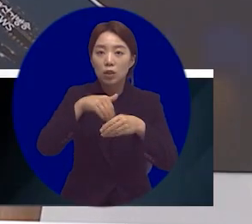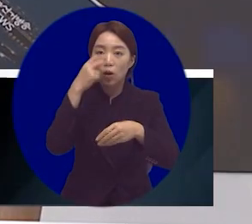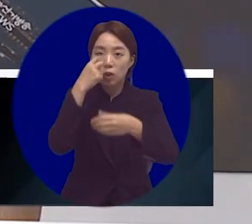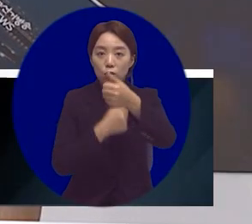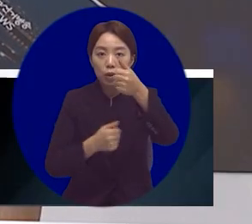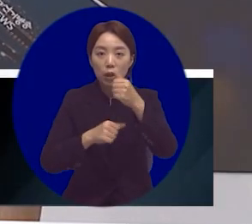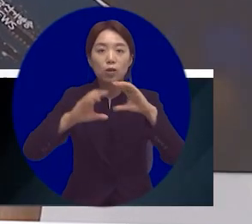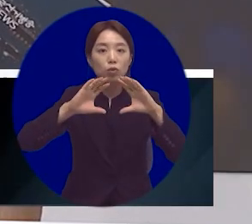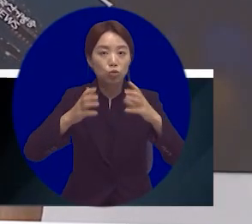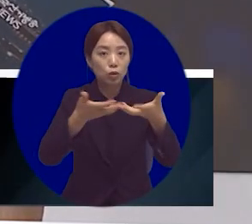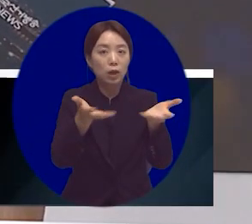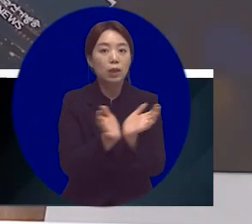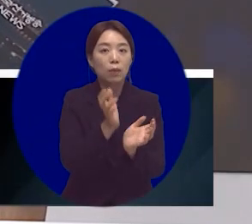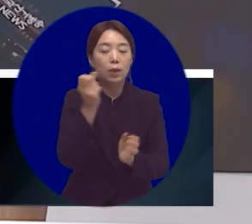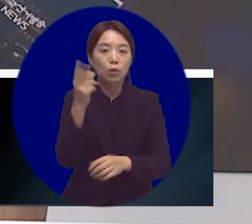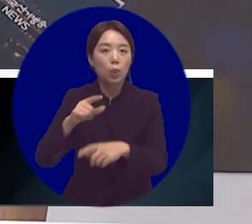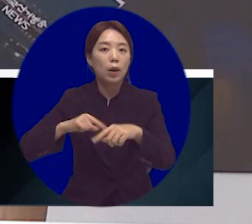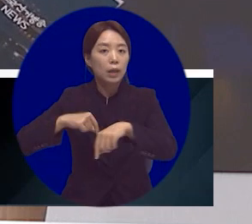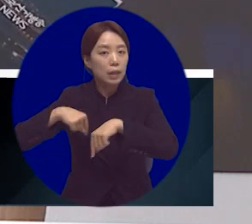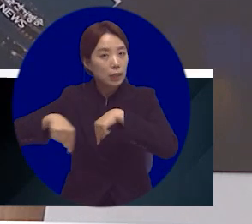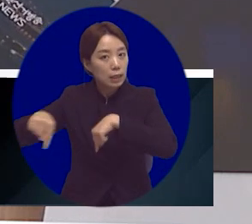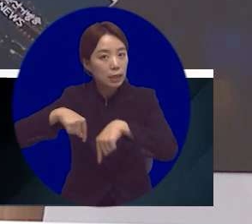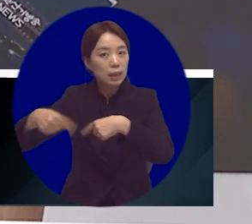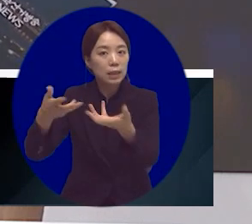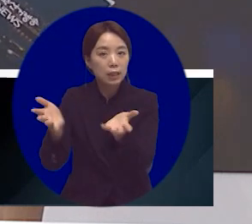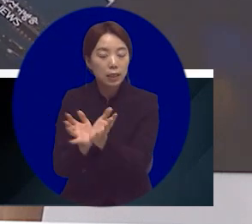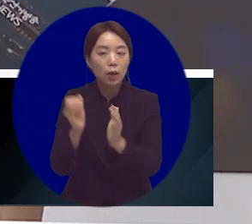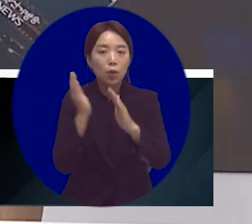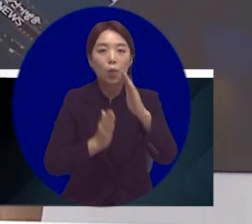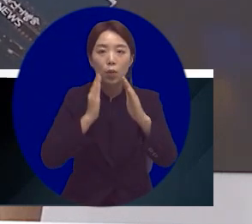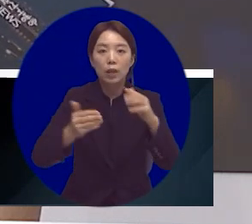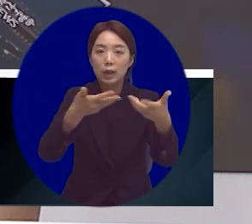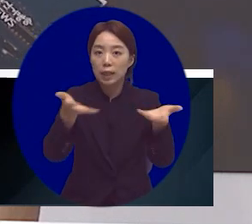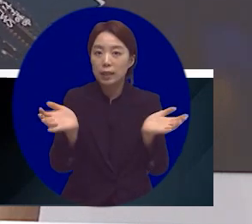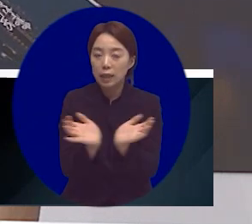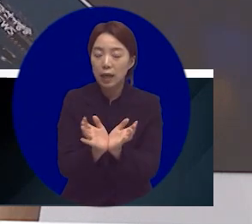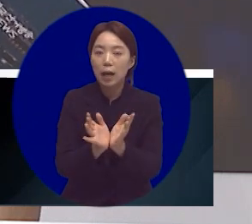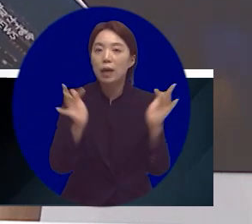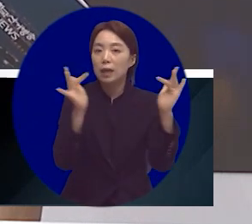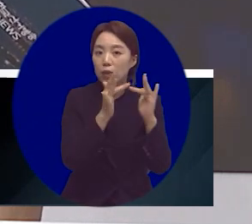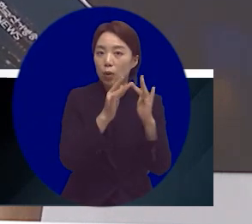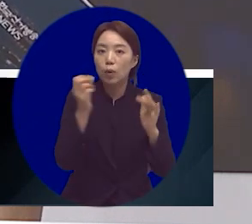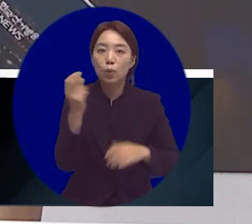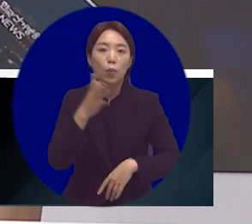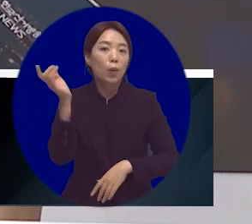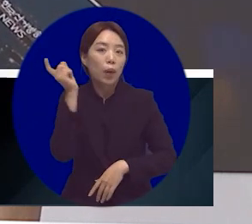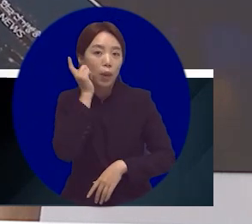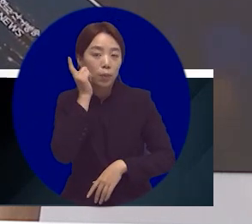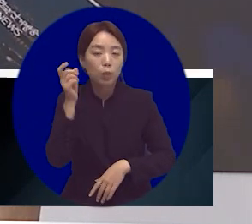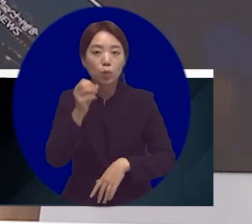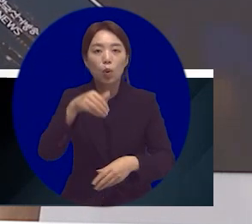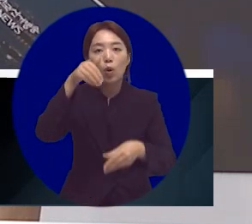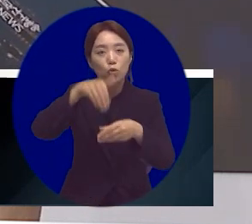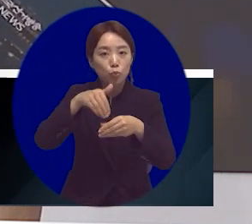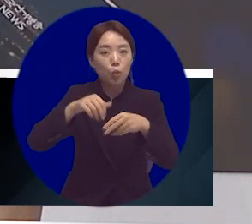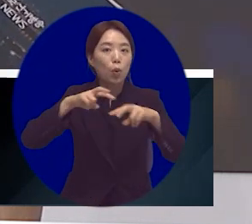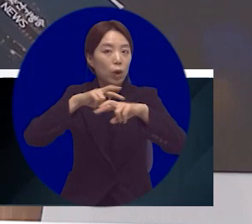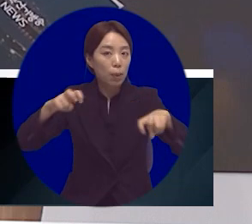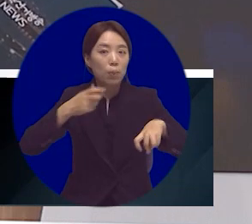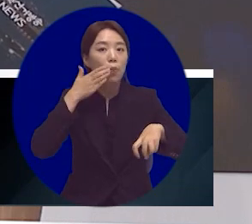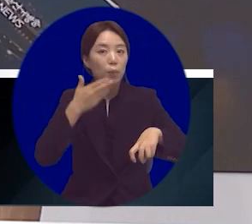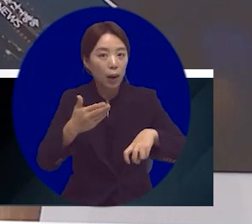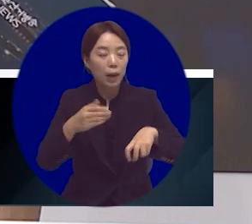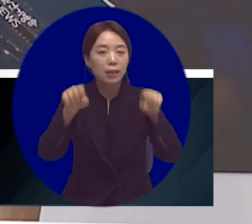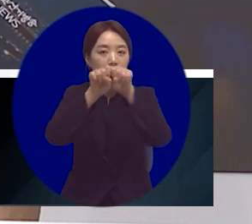선거관리위원회는 국가기관, 지방자치단체 등 공공기관, 단체가 모바일과 웹환경에서 투표, 개표를 실시할 수